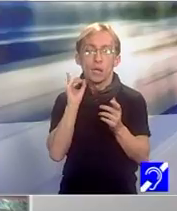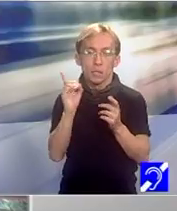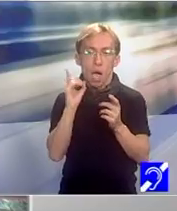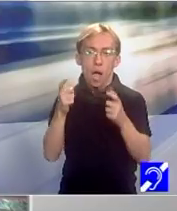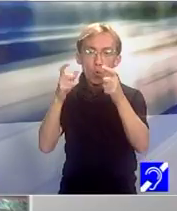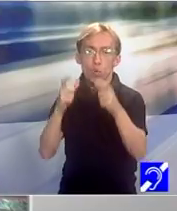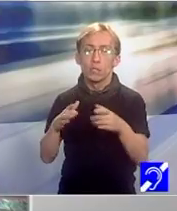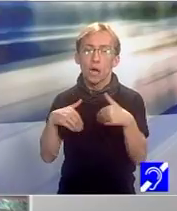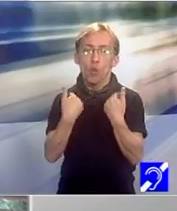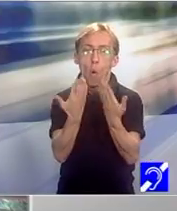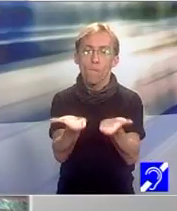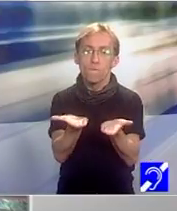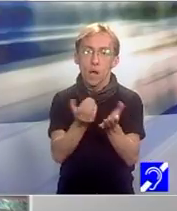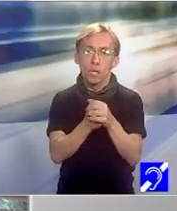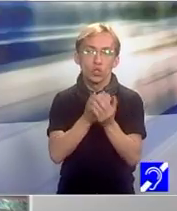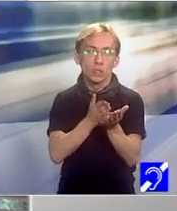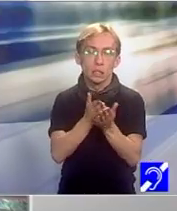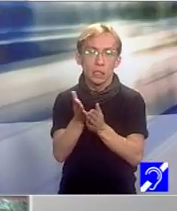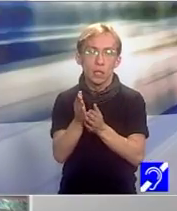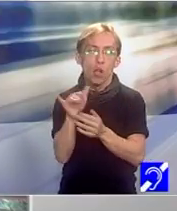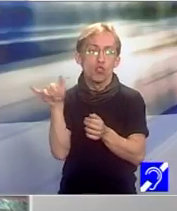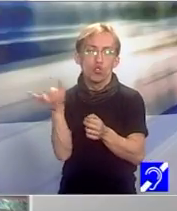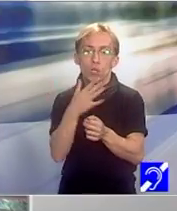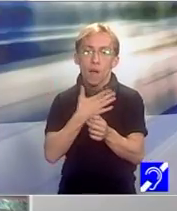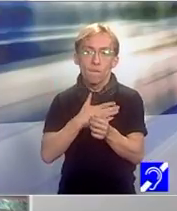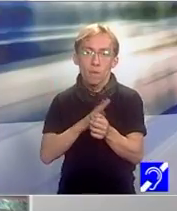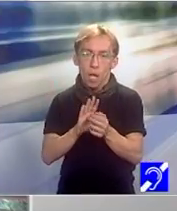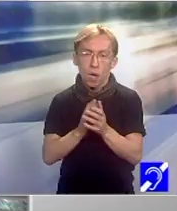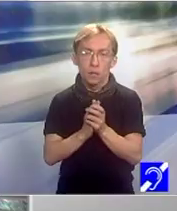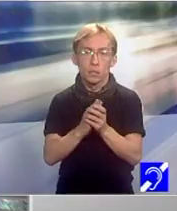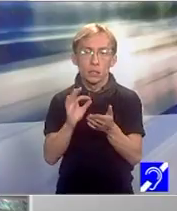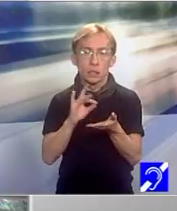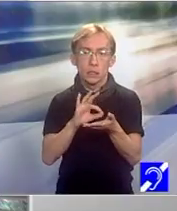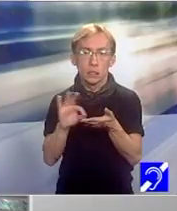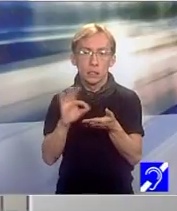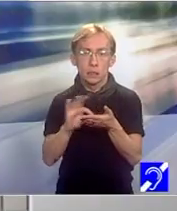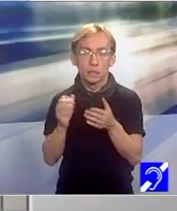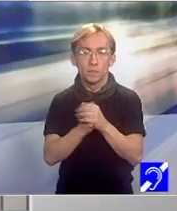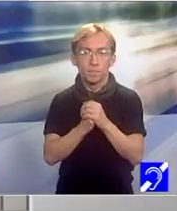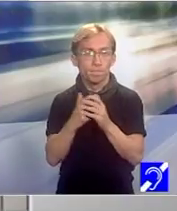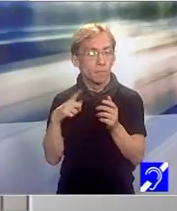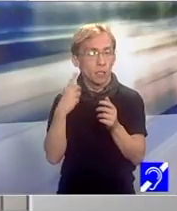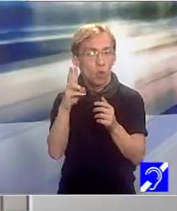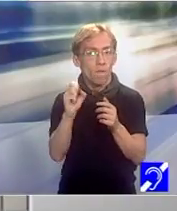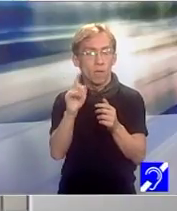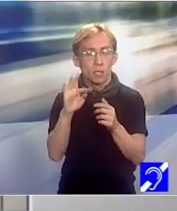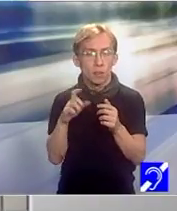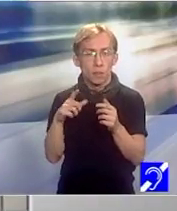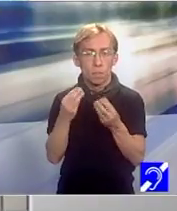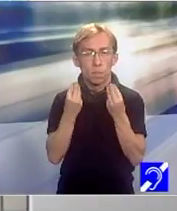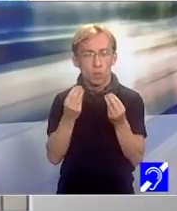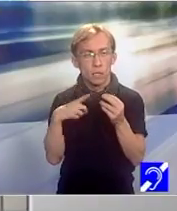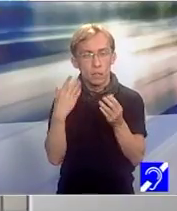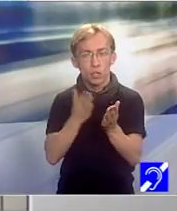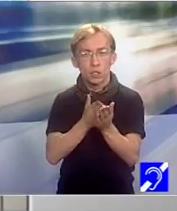bono, deci ar fi bine să se intereseze cine dorește și cu siguranță se va găsi o soluție. Iată, o veste foarte bună, există și servicii, cum spuneam puțin mai